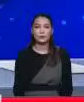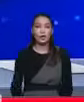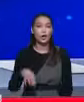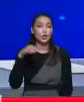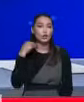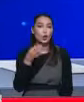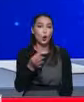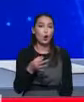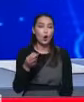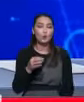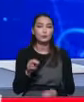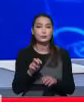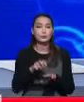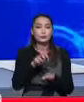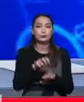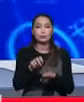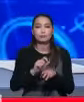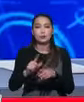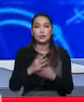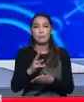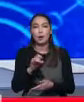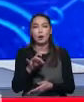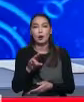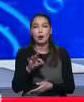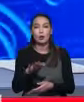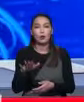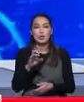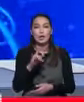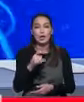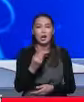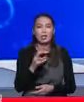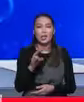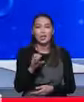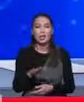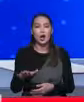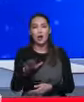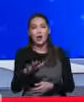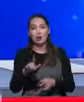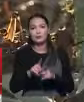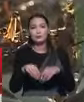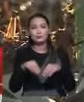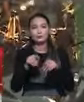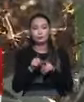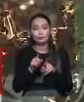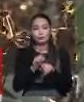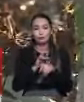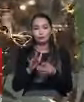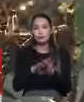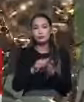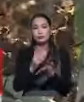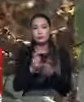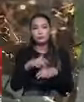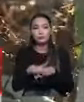Түркістан облысында шегіртке қаптат, Марокко зиянкестері Сарағаш пен Келес ауданының жайылымдық жерлерін тып-типыл етіп барады. Тұрғындардың